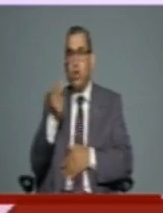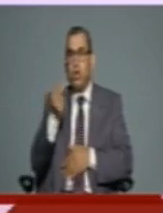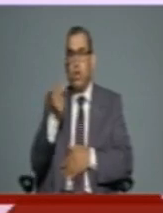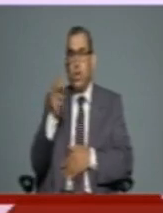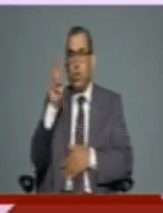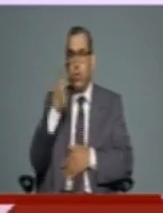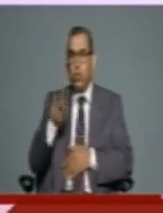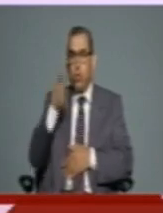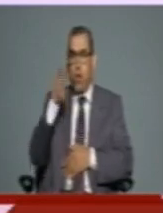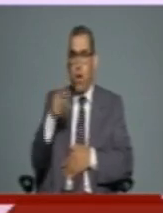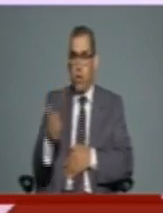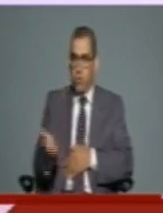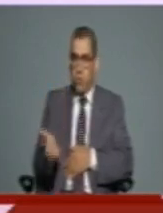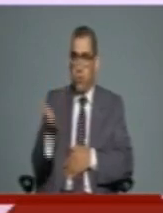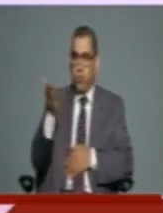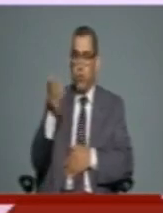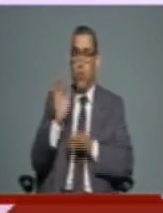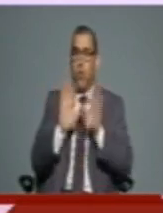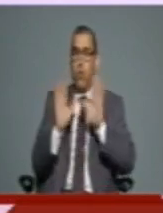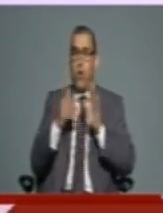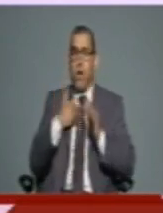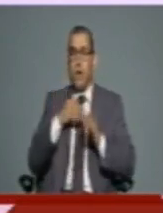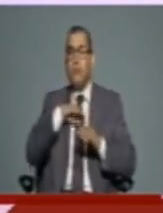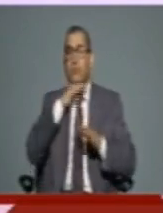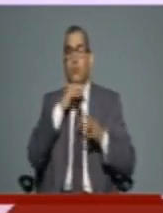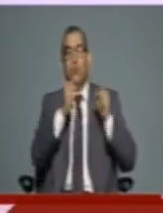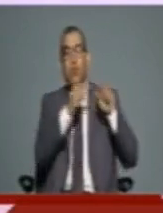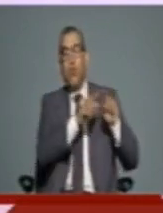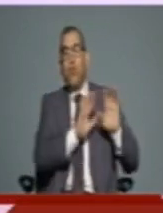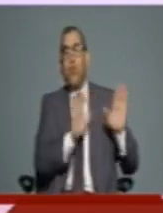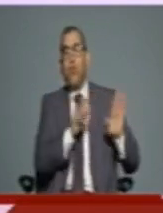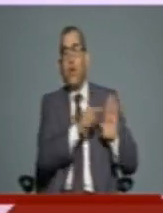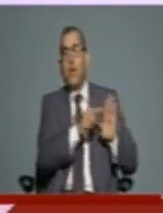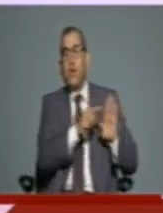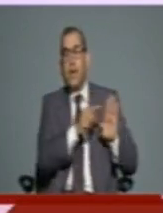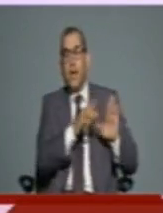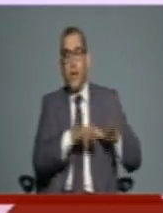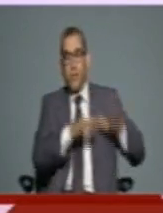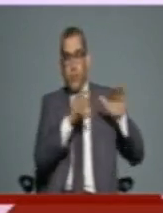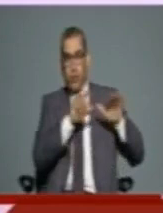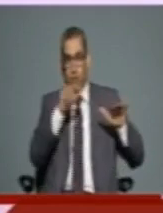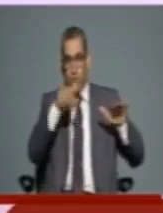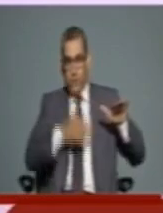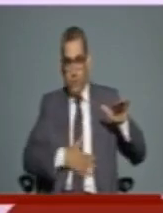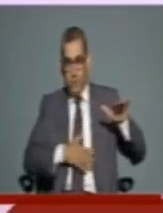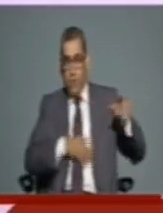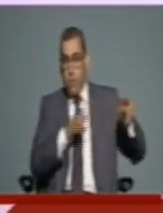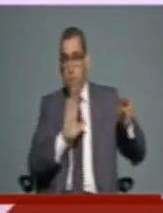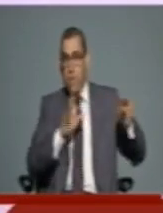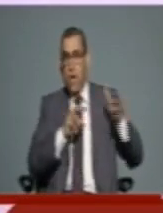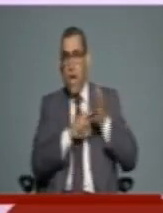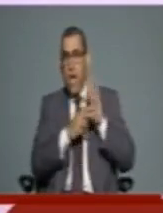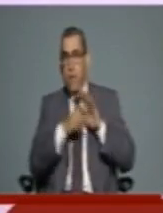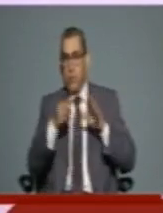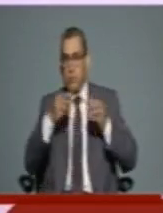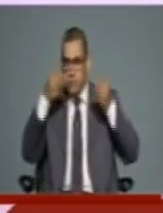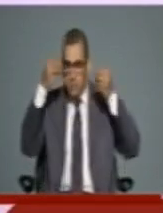$520. لو ما كانش عندنا احتياط استراتيجي في هذا الوقت كنا اتعرضنا